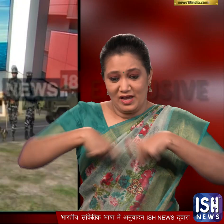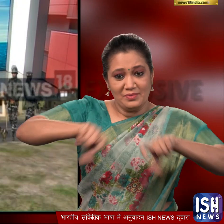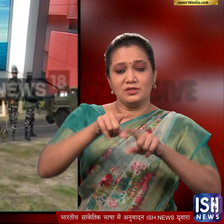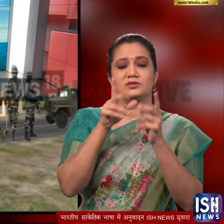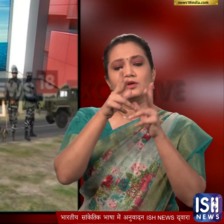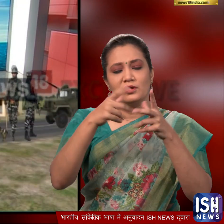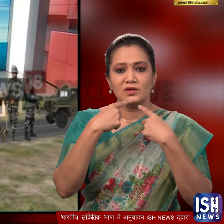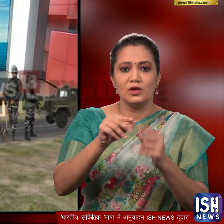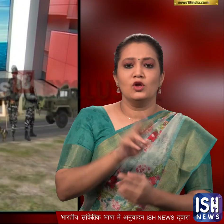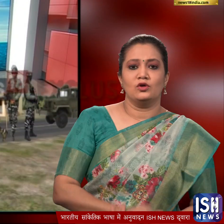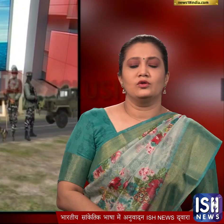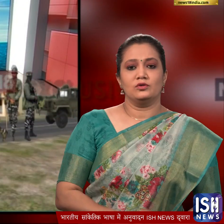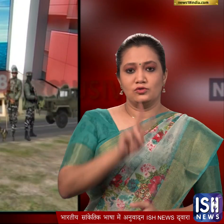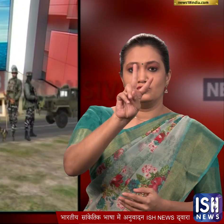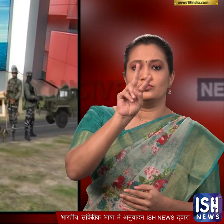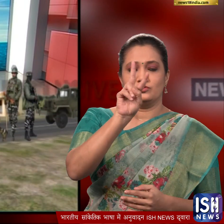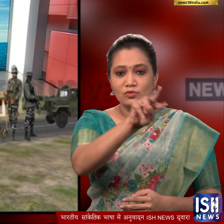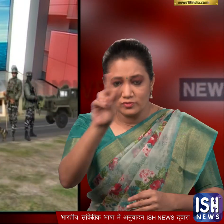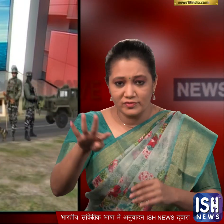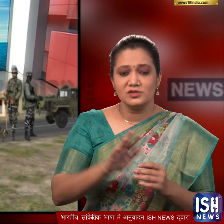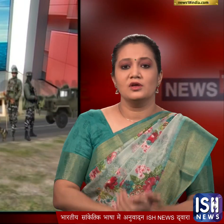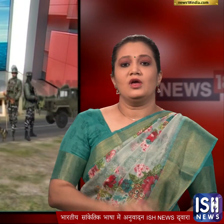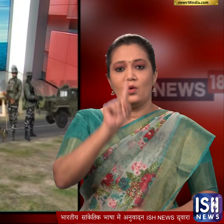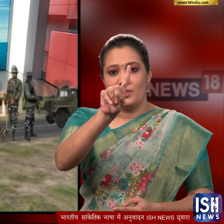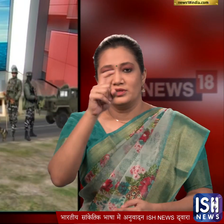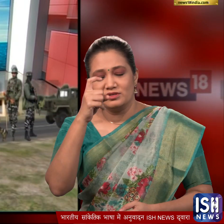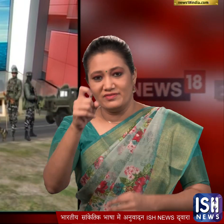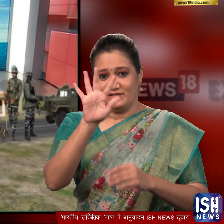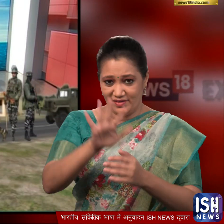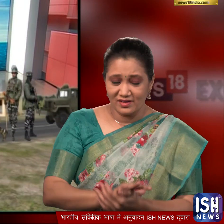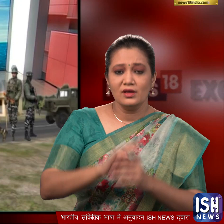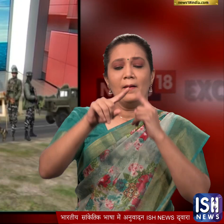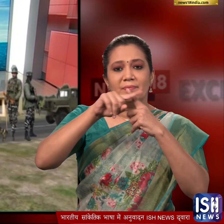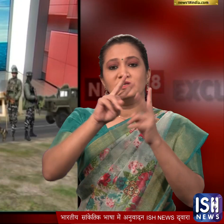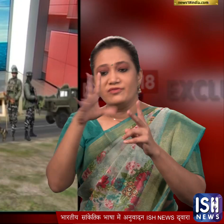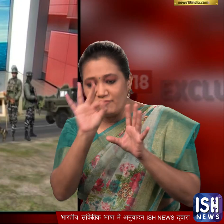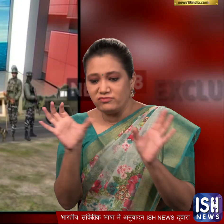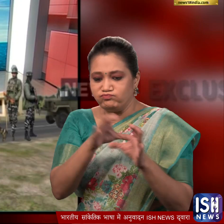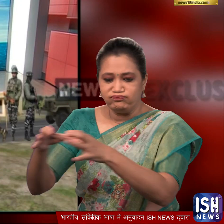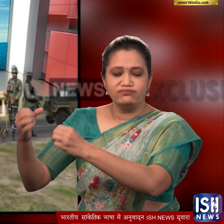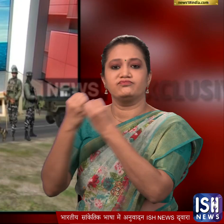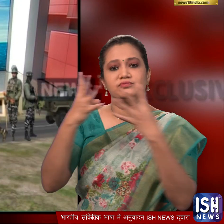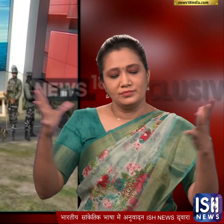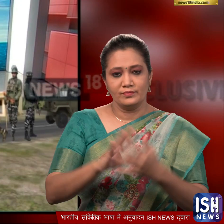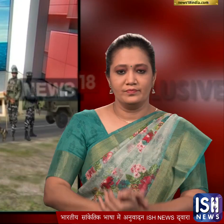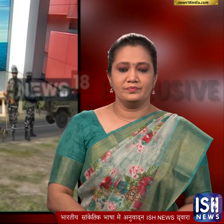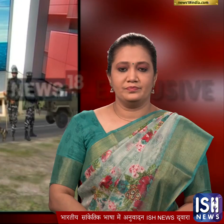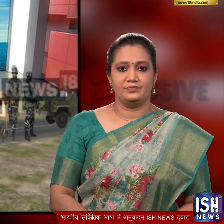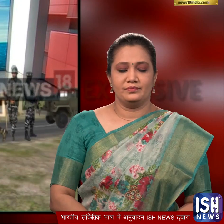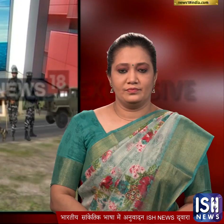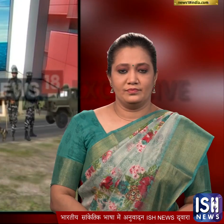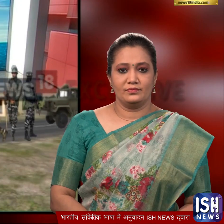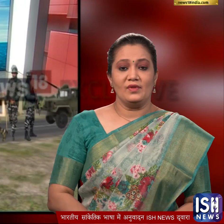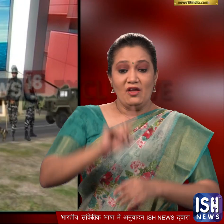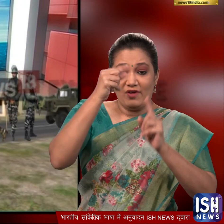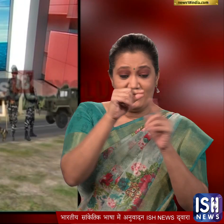निर्देश के बाद सीआरपीएफ की 224, बीएसएफ की 157 और दूसरे राज्यों के सशस्त्र पुलिस बल की 50 कंपनियां तैनात होंगी।